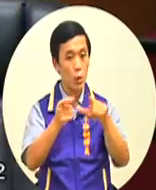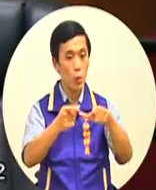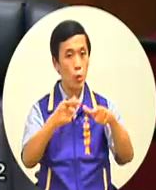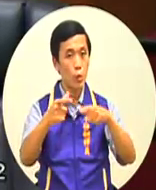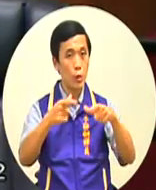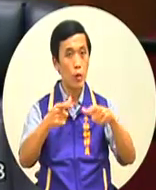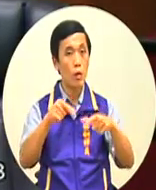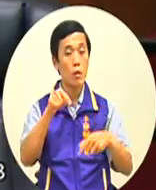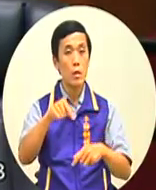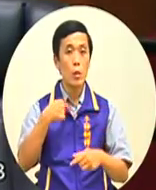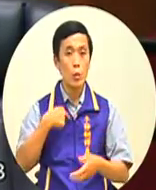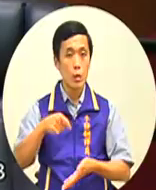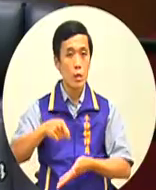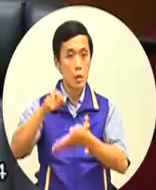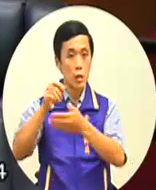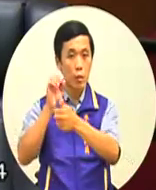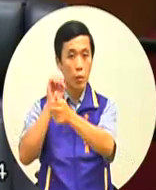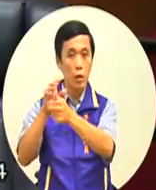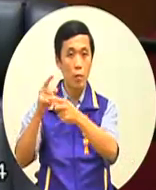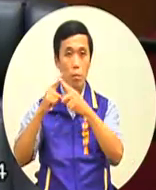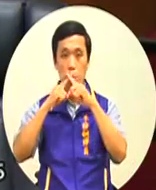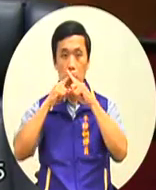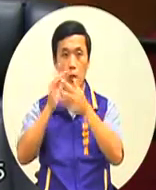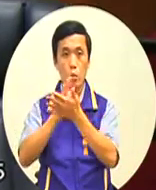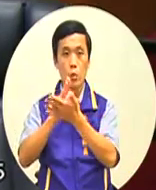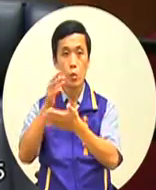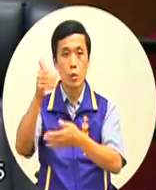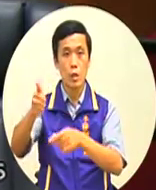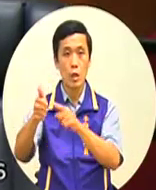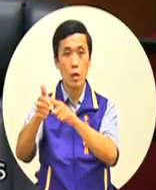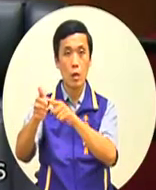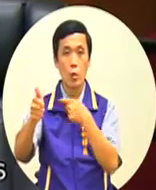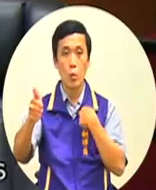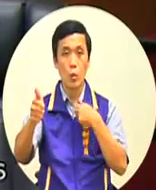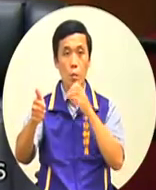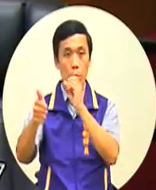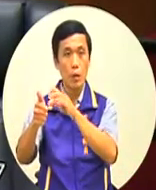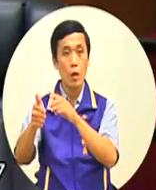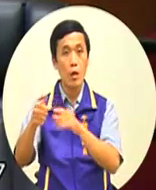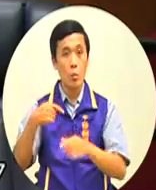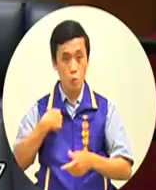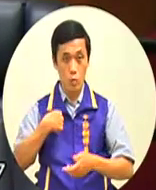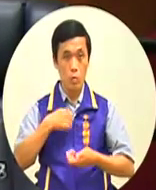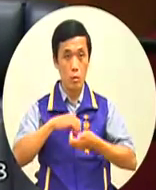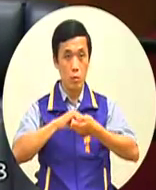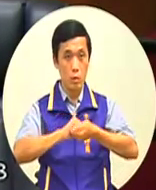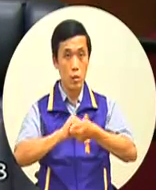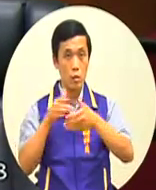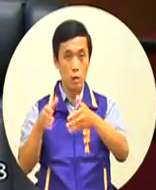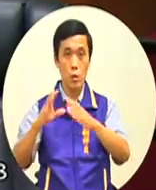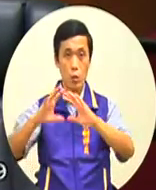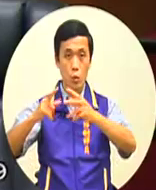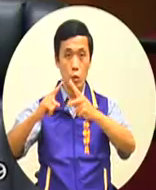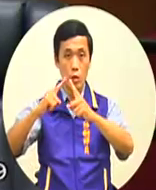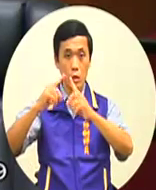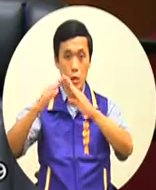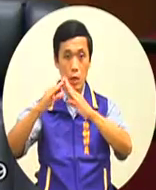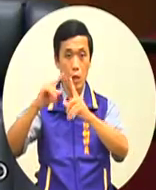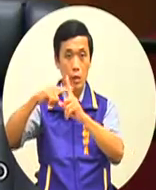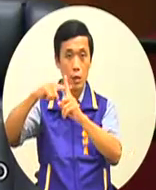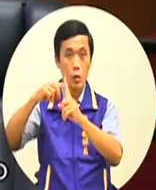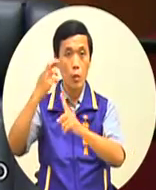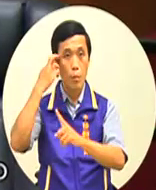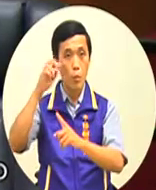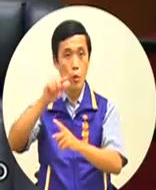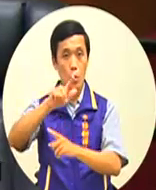提给我们秘书长讲了这么一句话了，我一定要把我们国家级的这个博物馆，原住